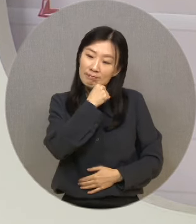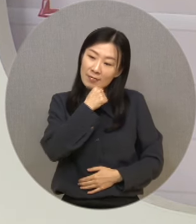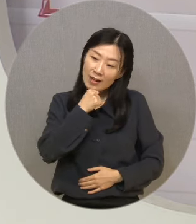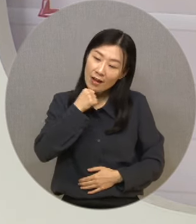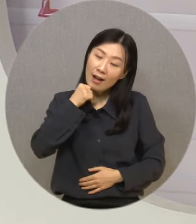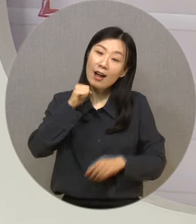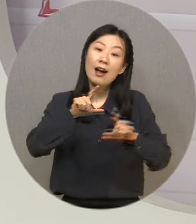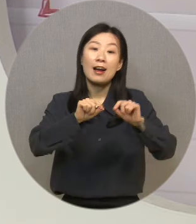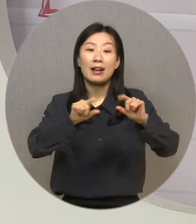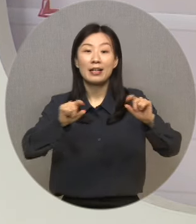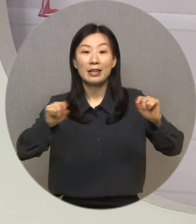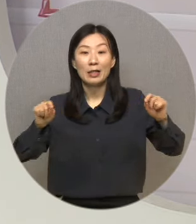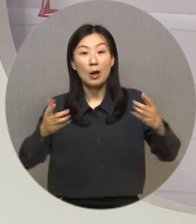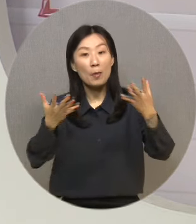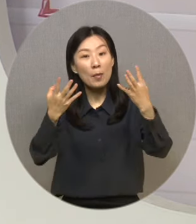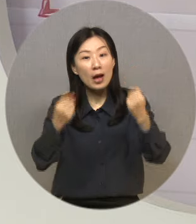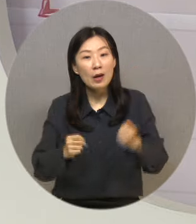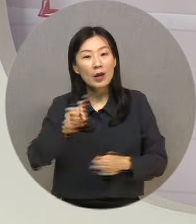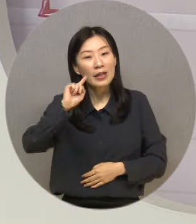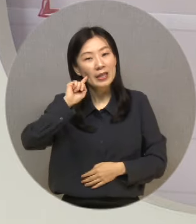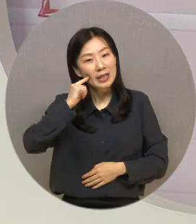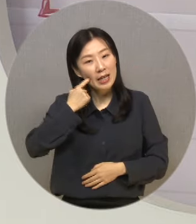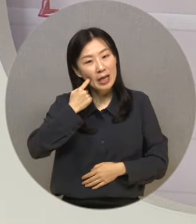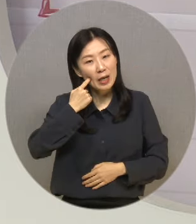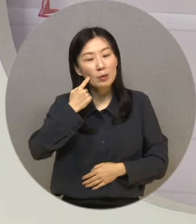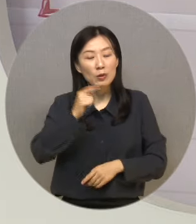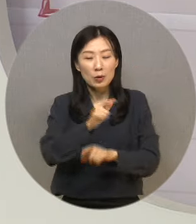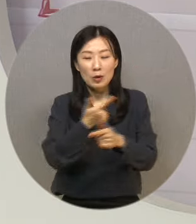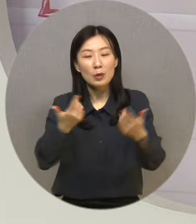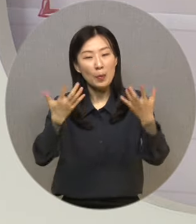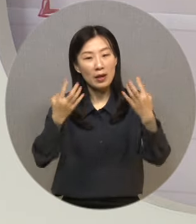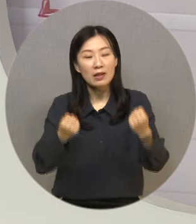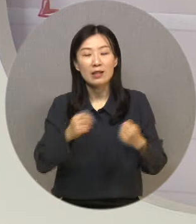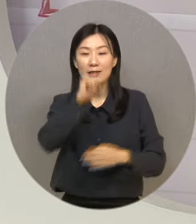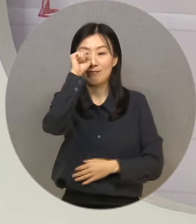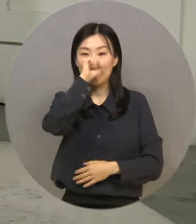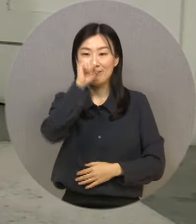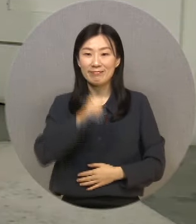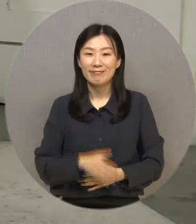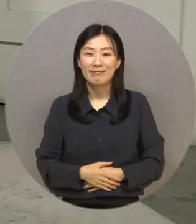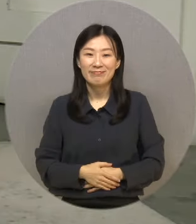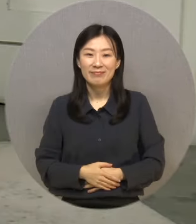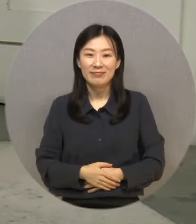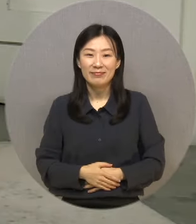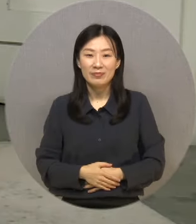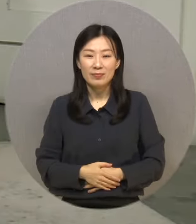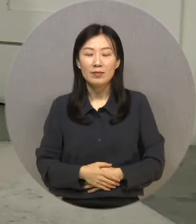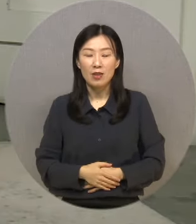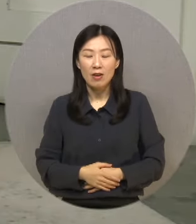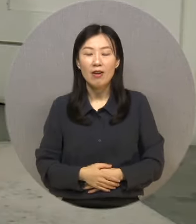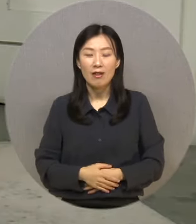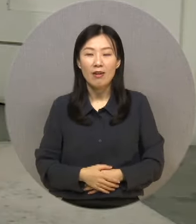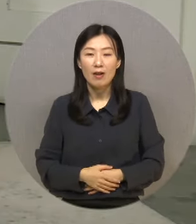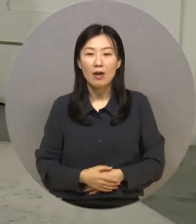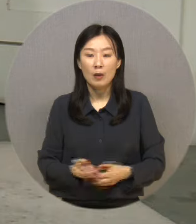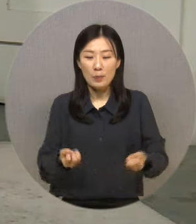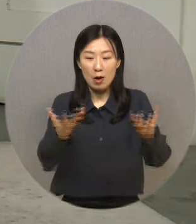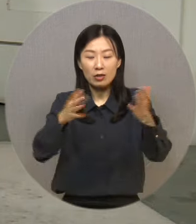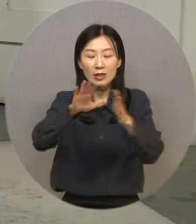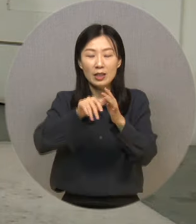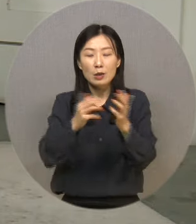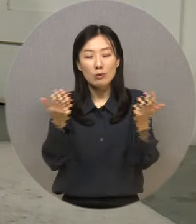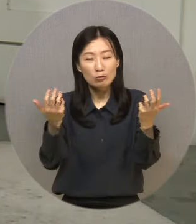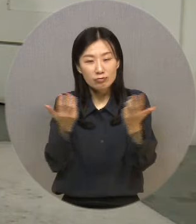많고 예쁜 것도 많아. 너무너무 좋아요. 네네. 이게 모든 게 풍요롭죠. 예. 명절 때는 예,